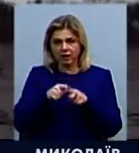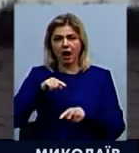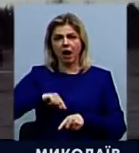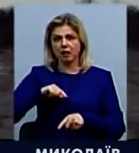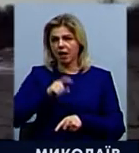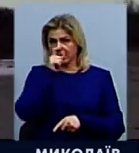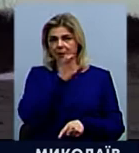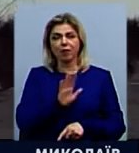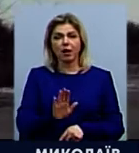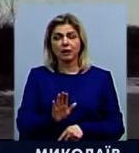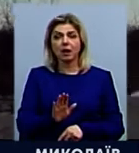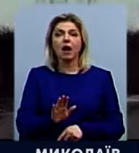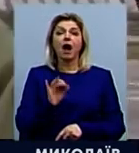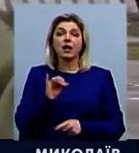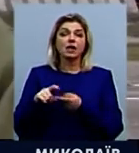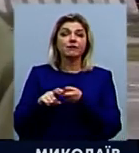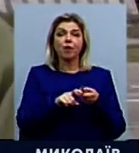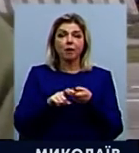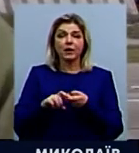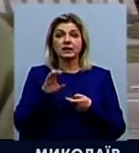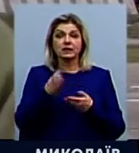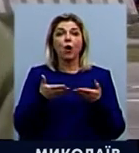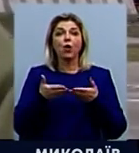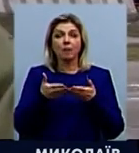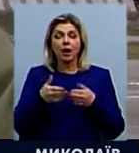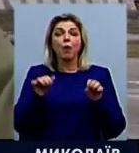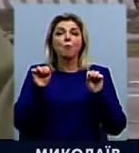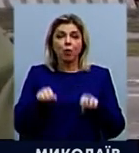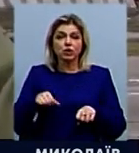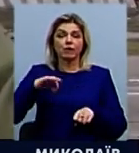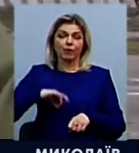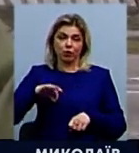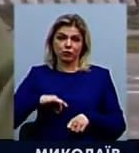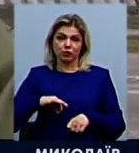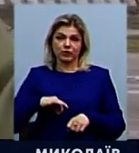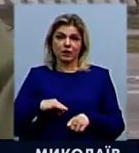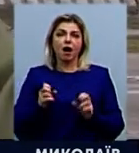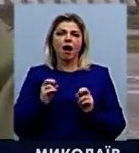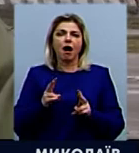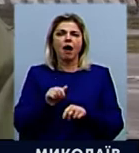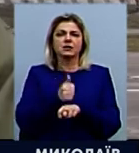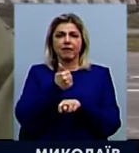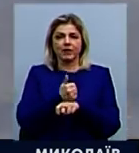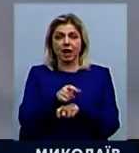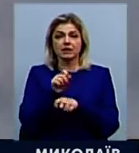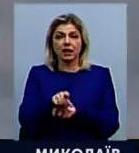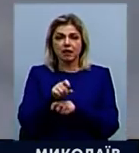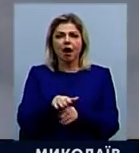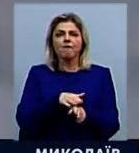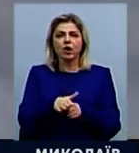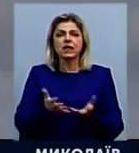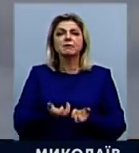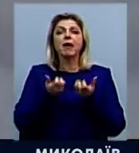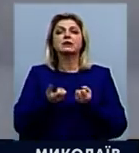досить непогані. У взаємодії з кораблями він може використовуватися Ну, як основна задача – це виконання